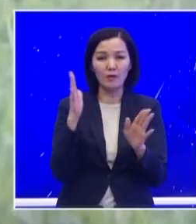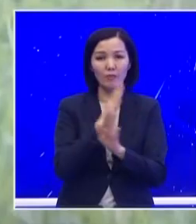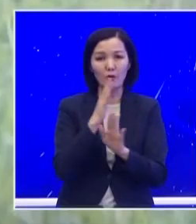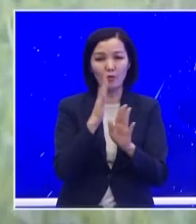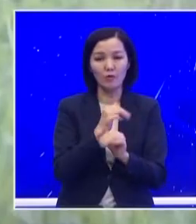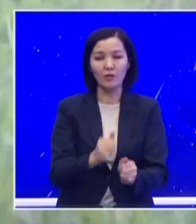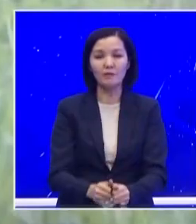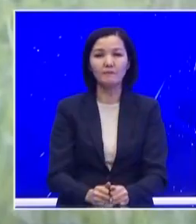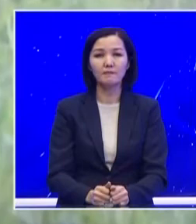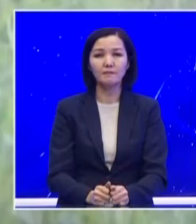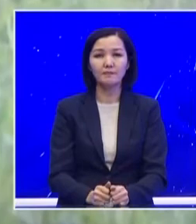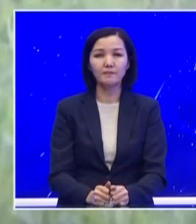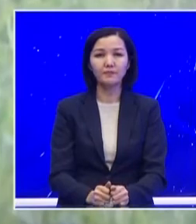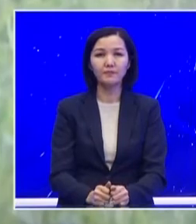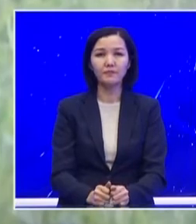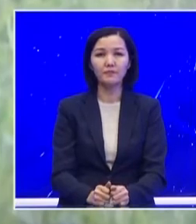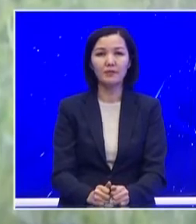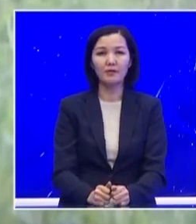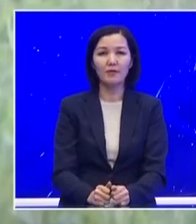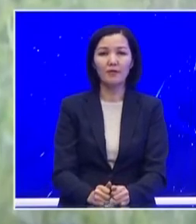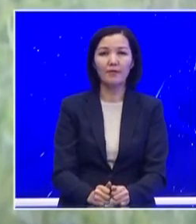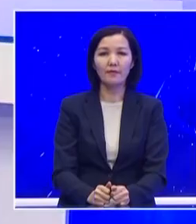Надежда Белова, Жасулан Чингинжинов, телеканал ЖТСУ.